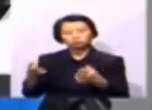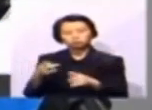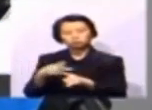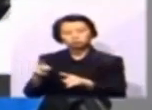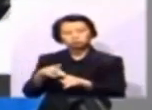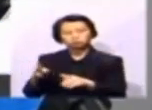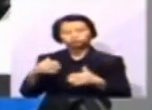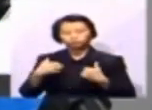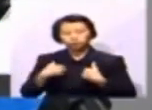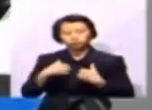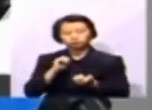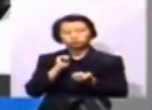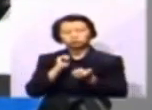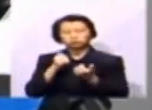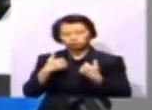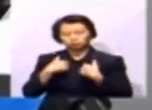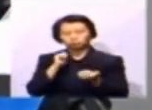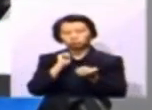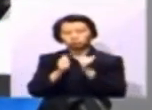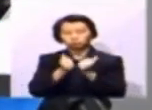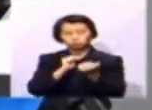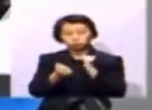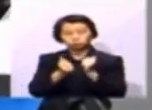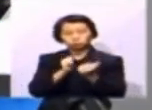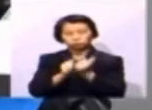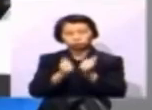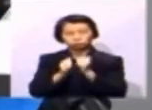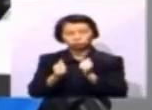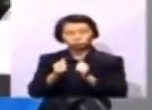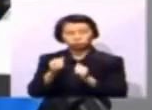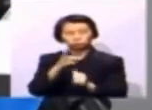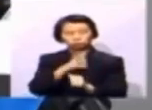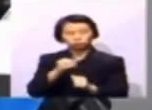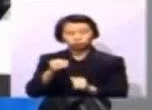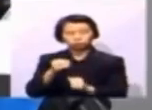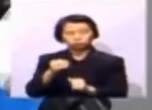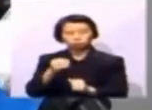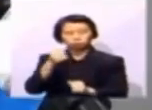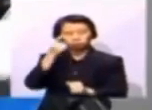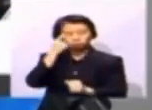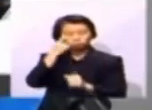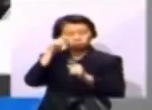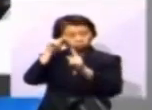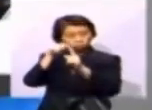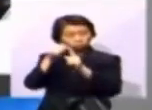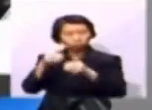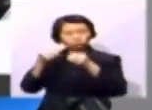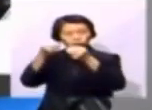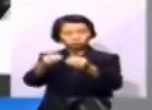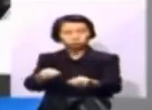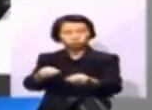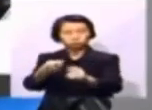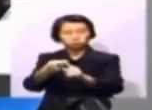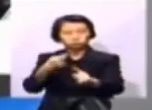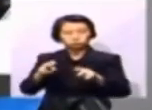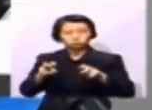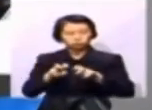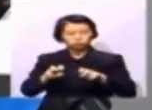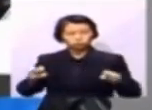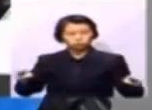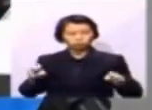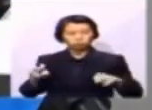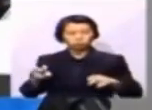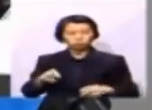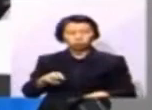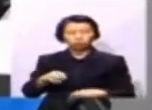Ada sukan-sukan yang di mana mata yang diberikan itu adalah daripada panel of